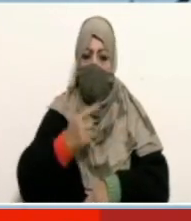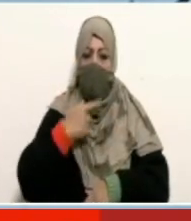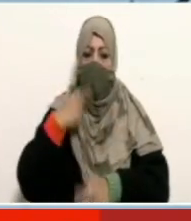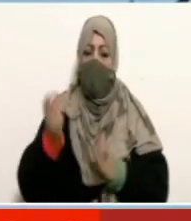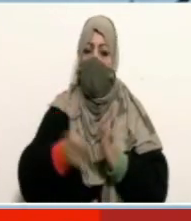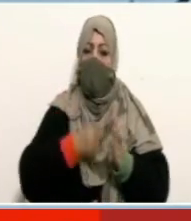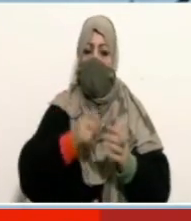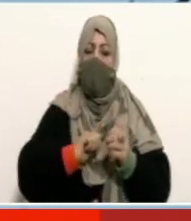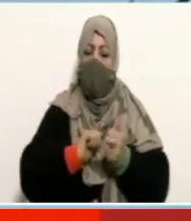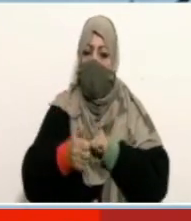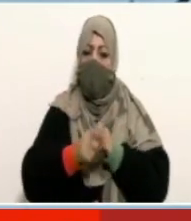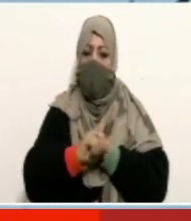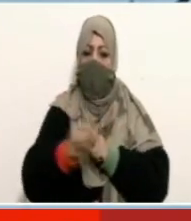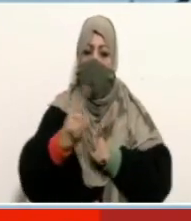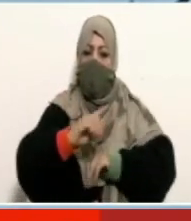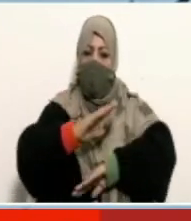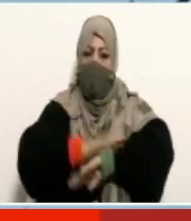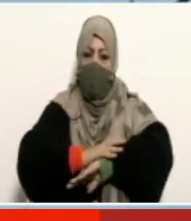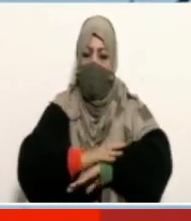منه